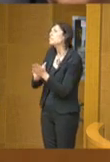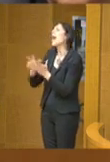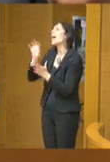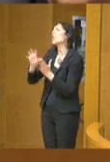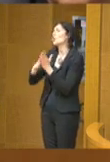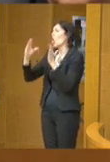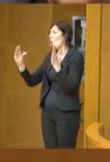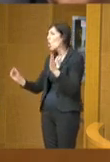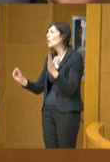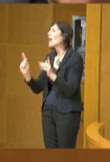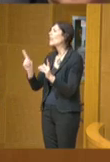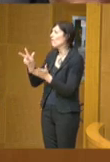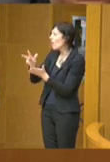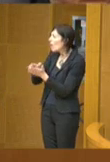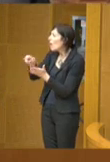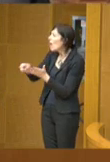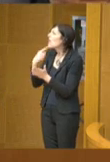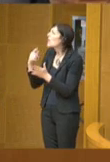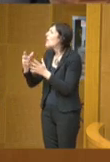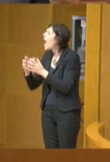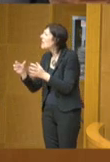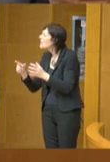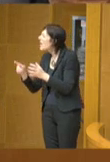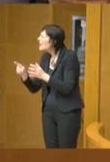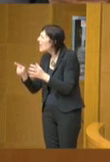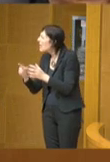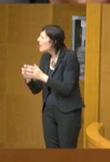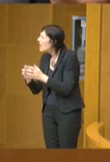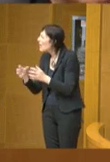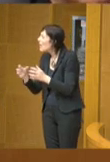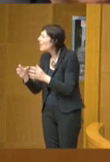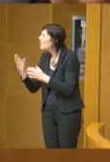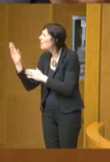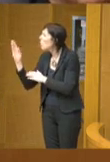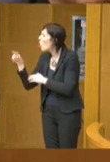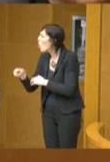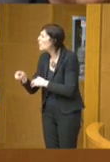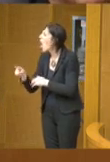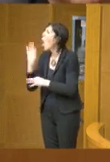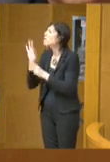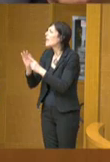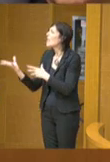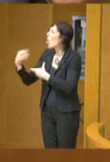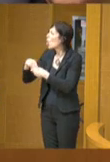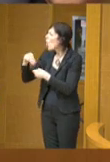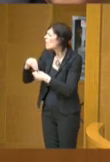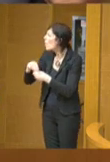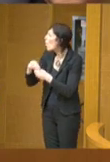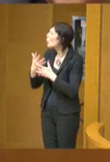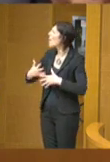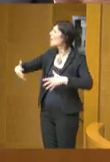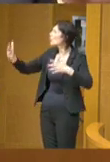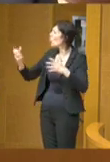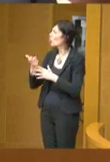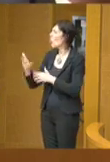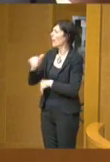di validazione da parte dell'azienda USL di Bologna. L'obiettivo è quello di coinvolgere il maggior numero possibile anche di studenti.